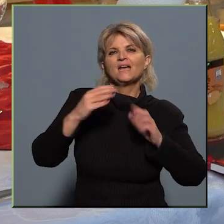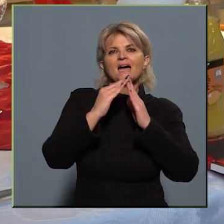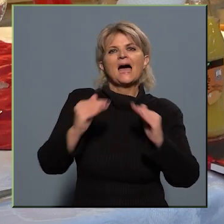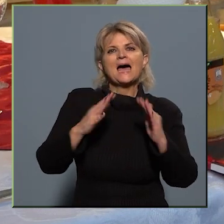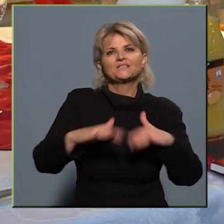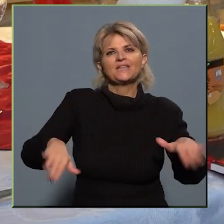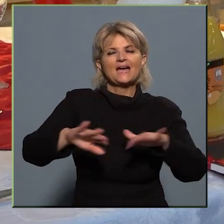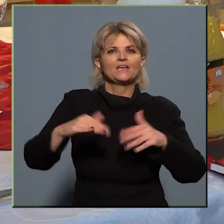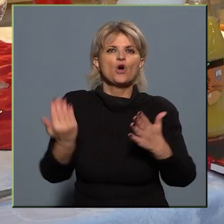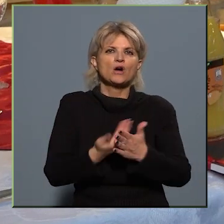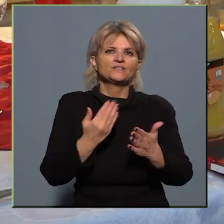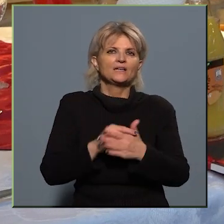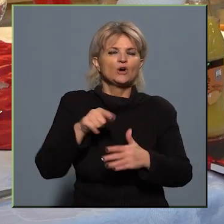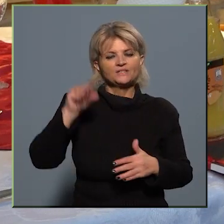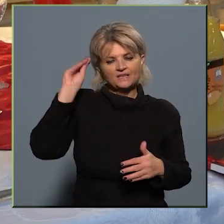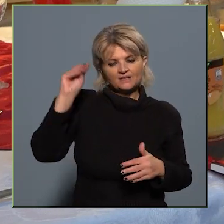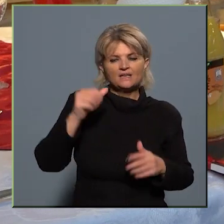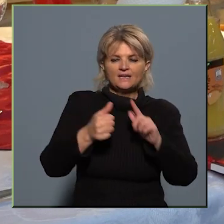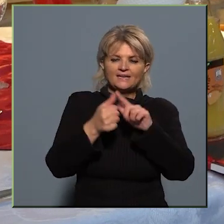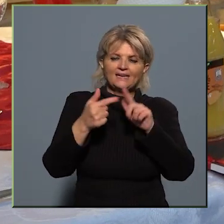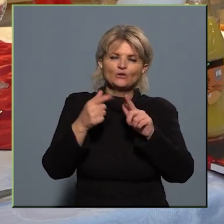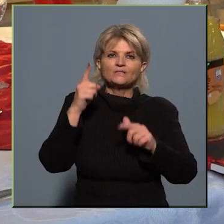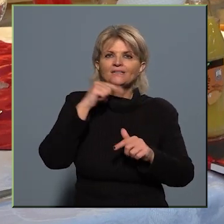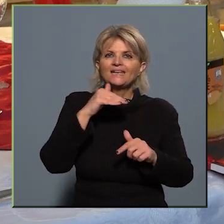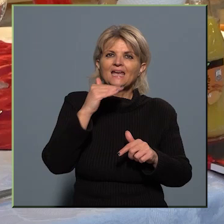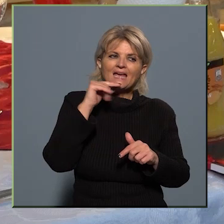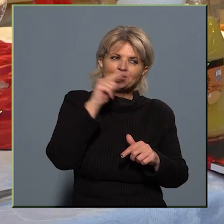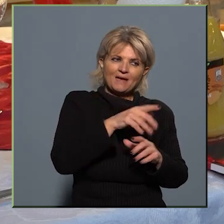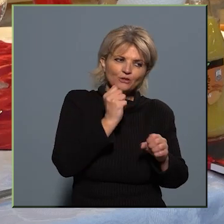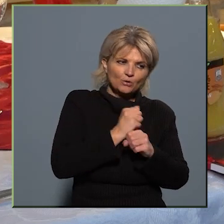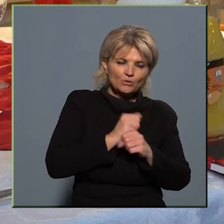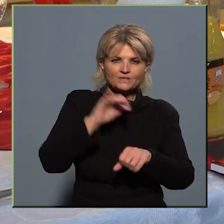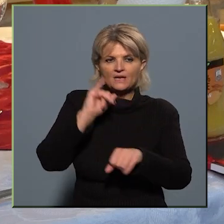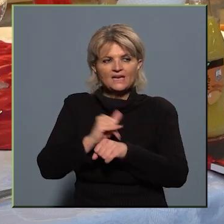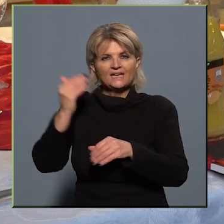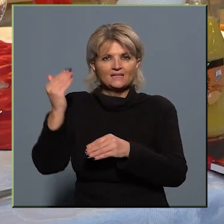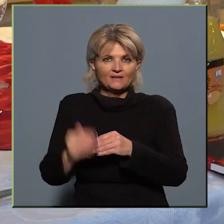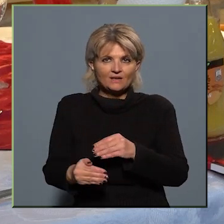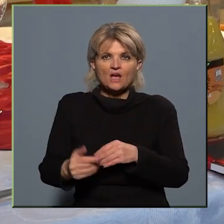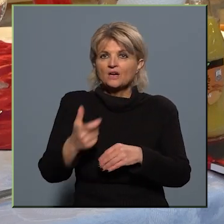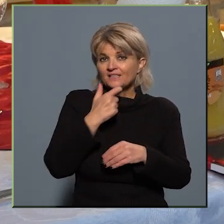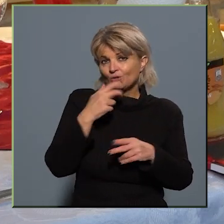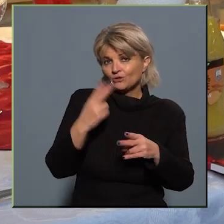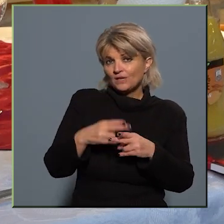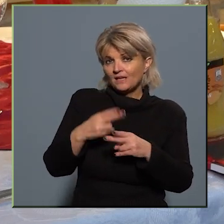használatba, ami azt jelentette, hogy hétközben dolgoztak a TSZ-ben, hétvégén meg hát az idős néniket a megtermelt kis